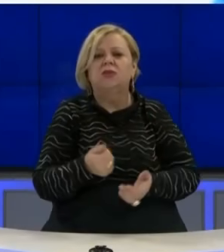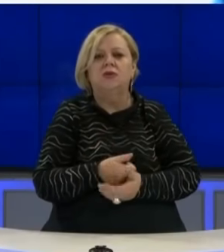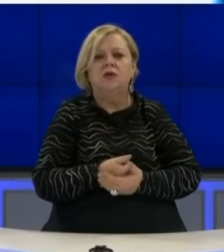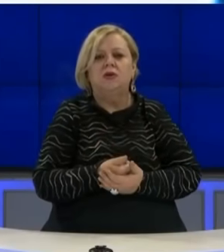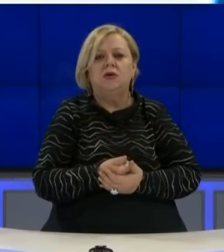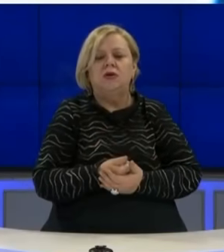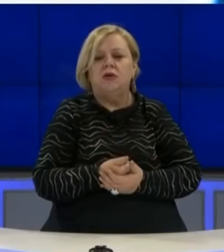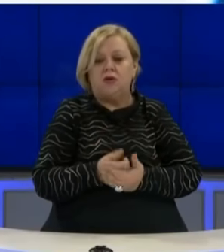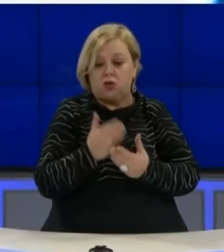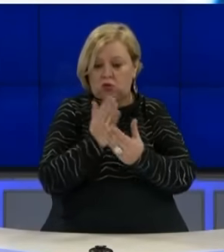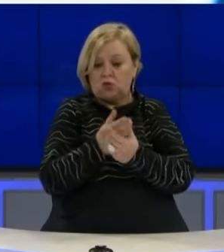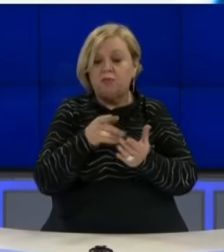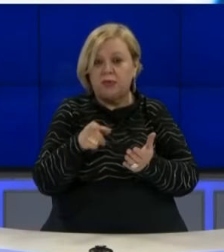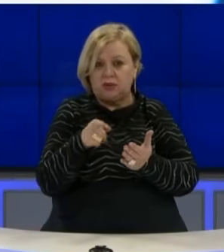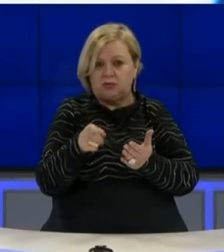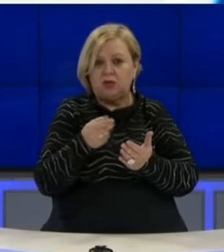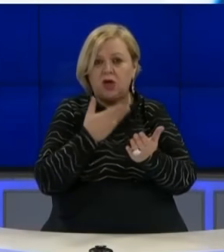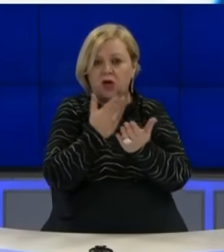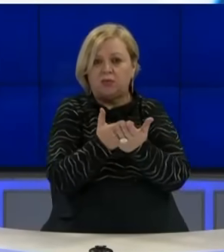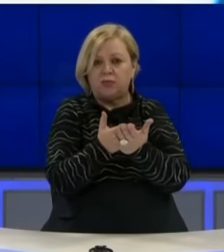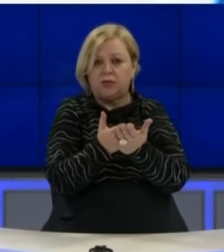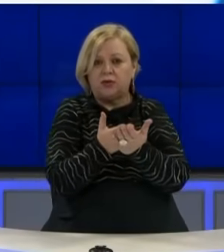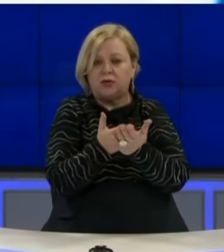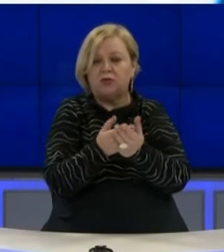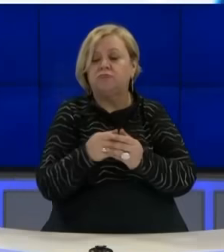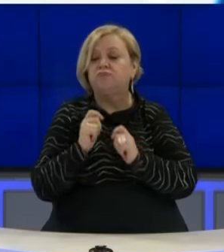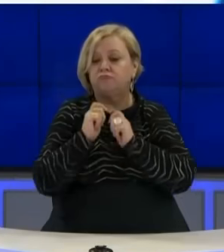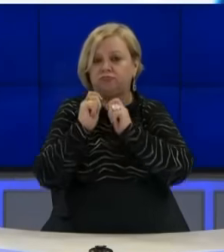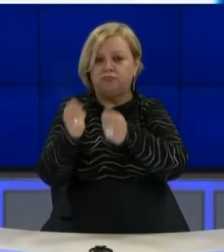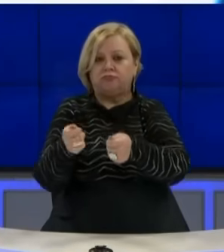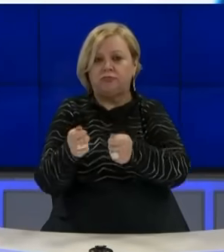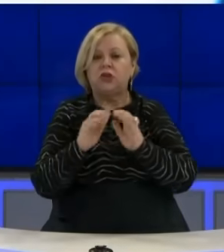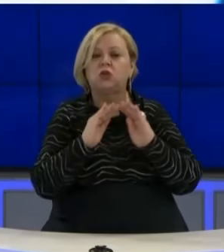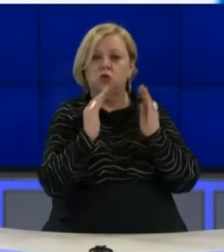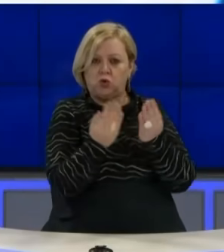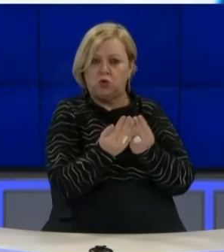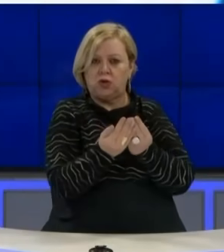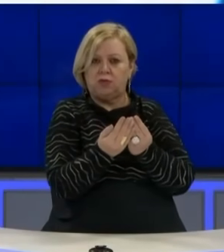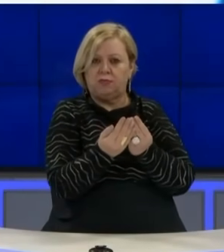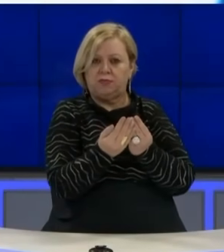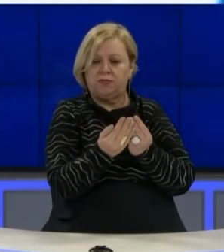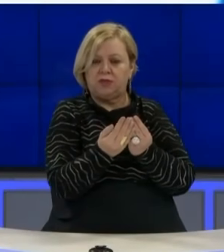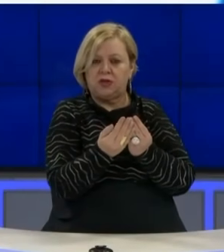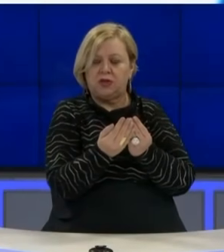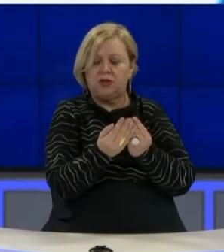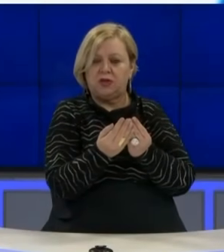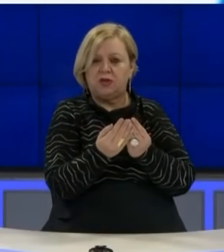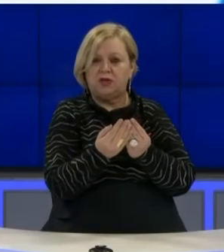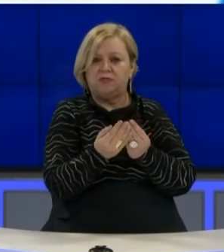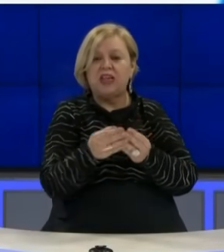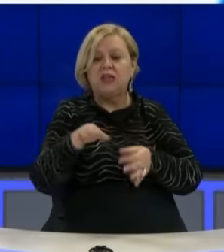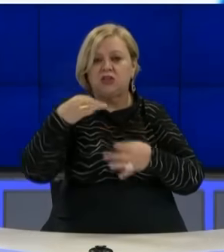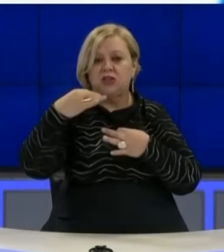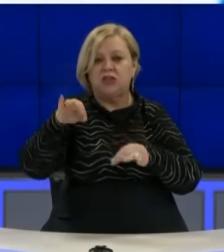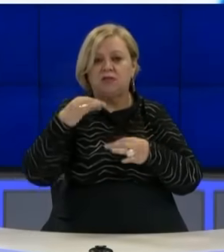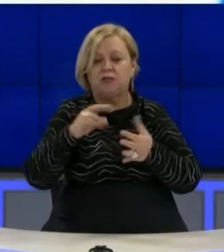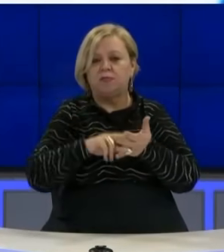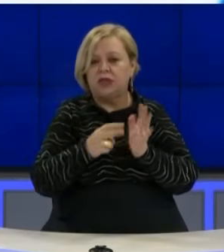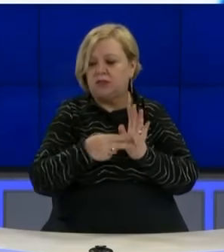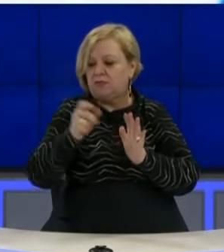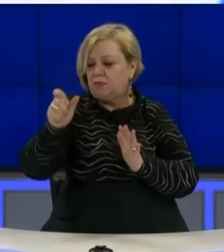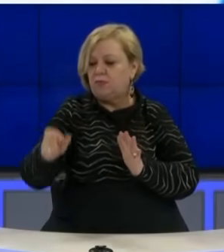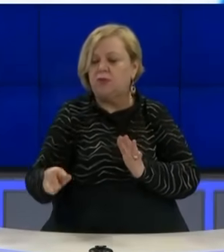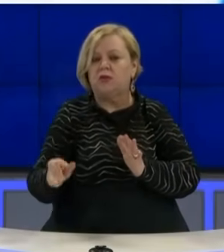në këtë dokument, pra në këtë rekomandim që i ka dorëzuar zyra për regjistrimin dhe certifikimin e partive politike,